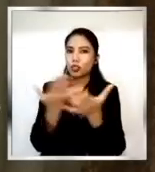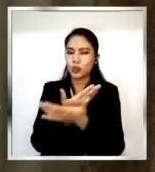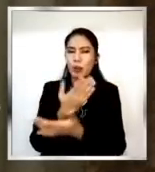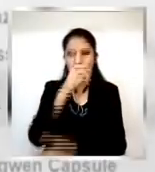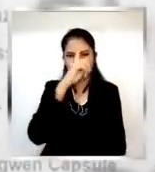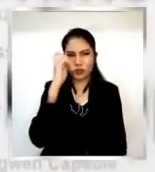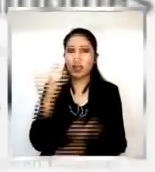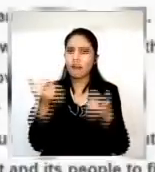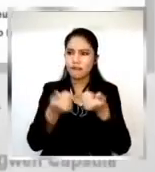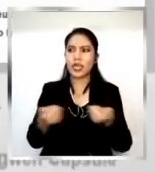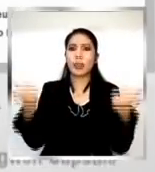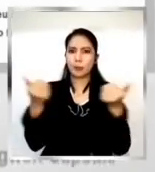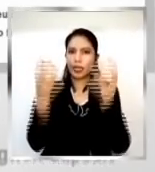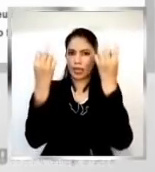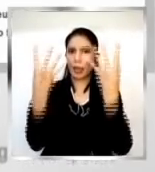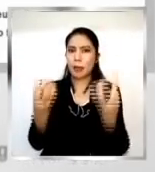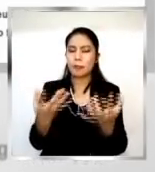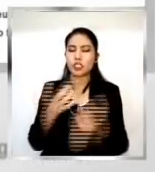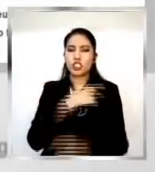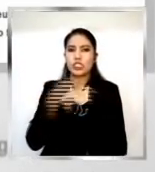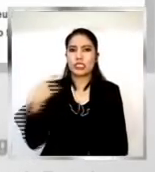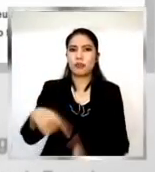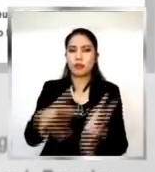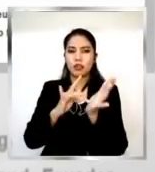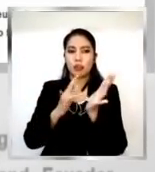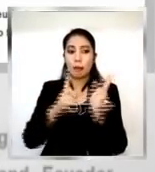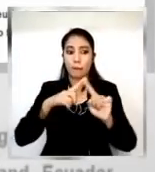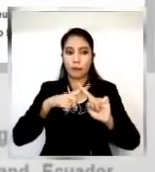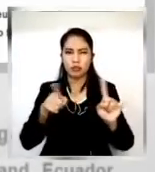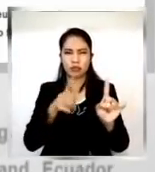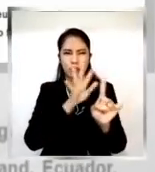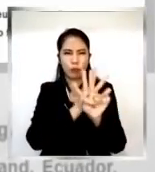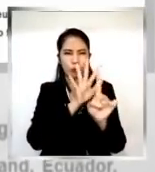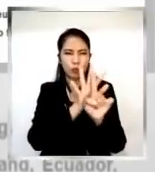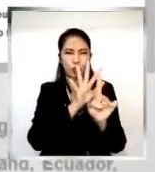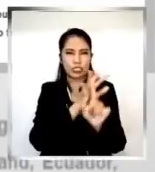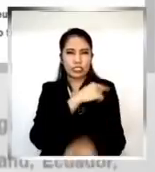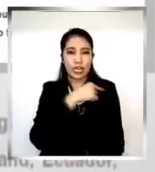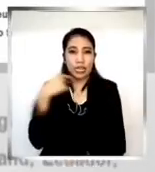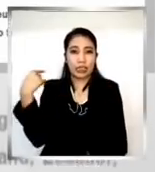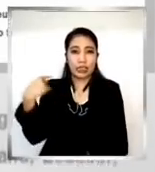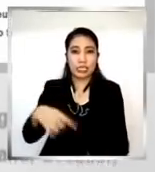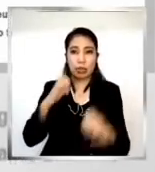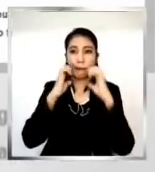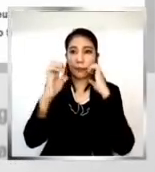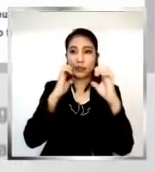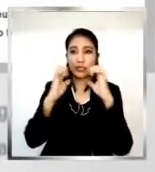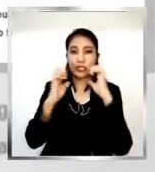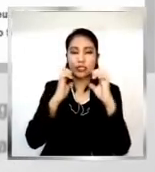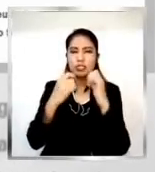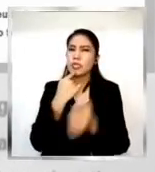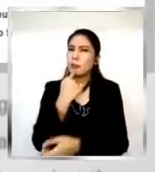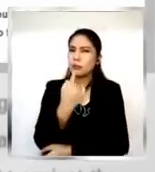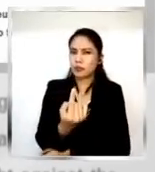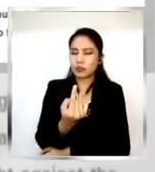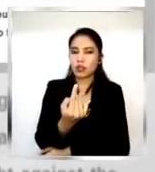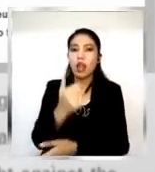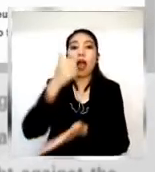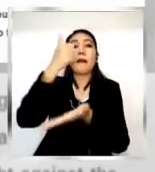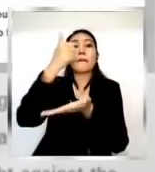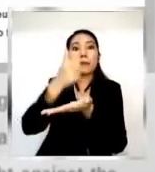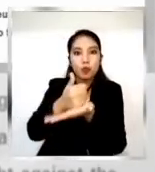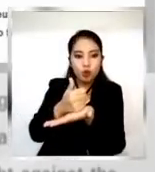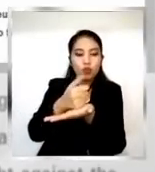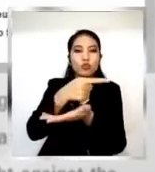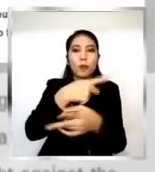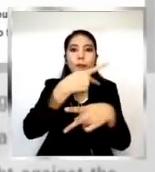sa bansa. Pero agaw pansin ang statement ng Chinese Embassy sa Pilipinas na nagsabing aprobado ang produkto bilang gamot